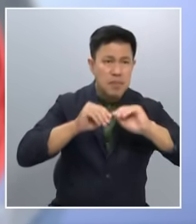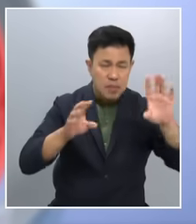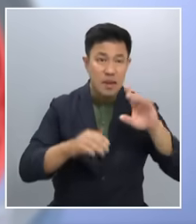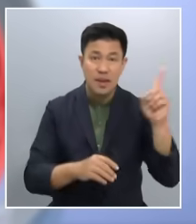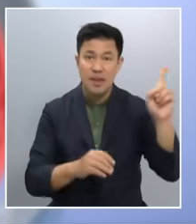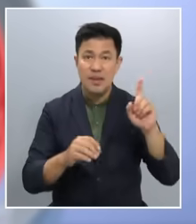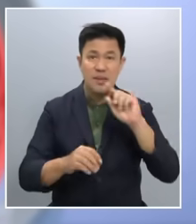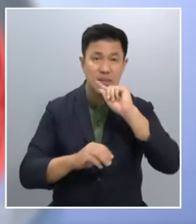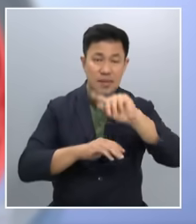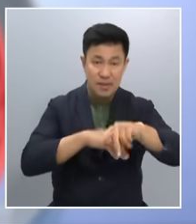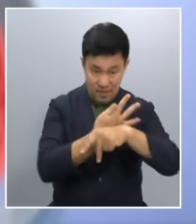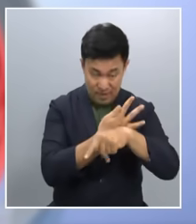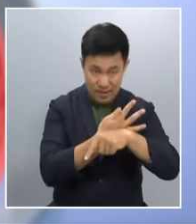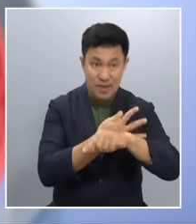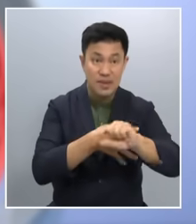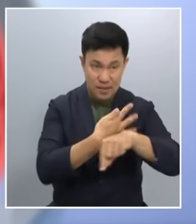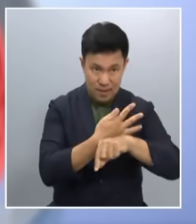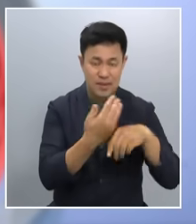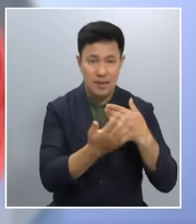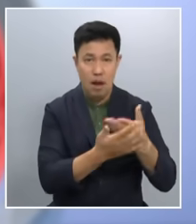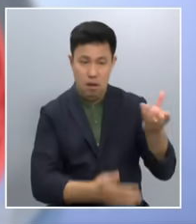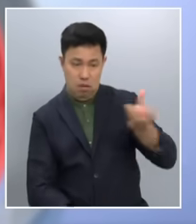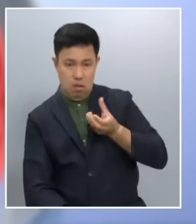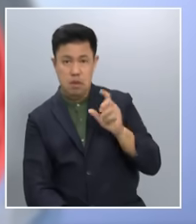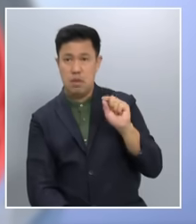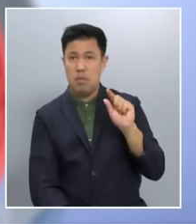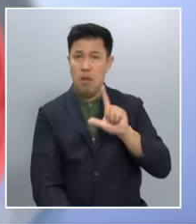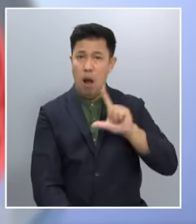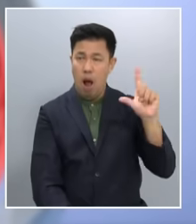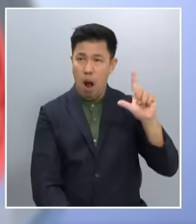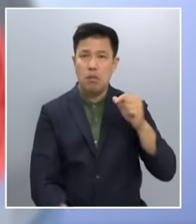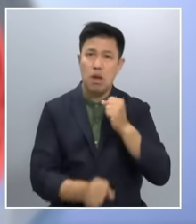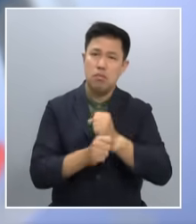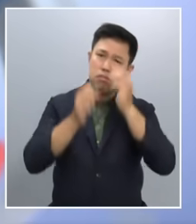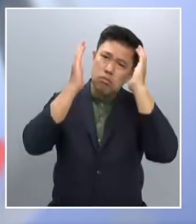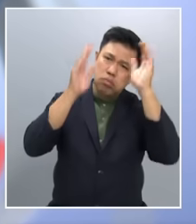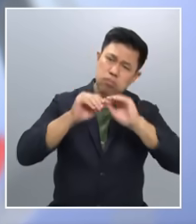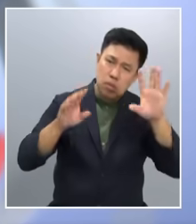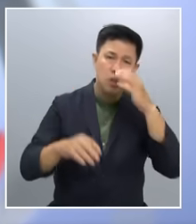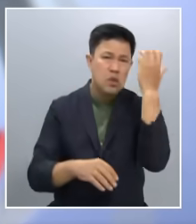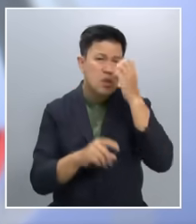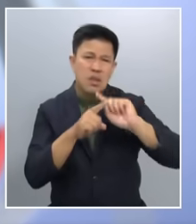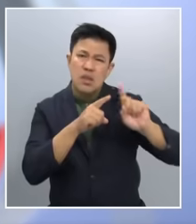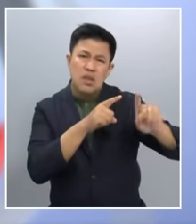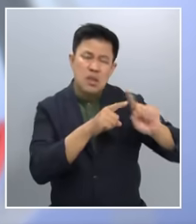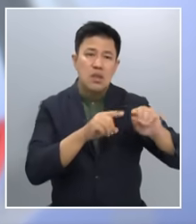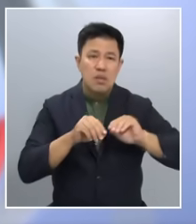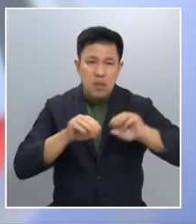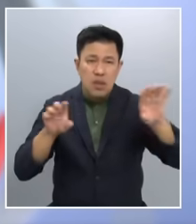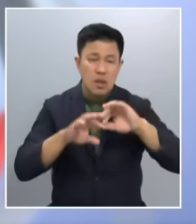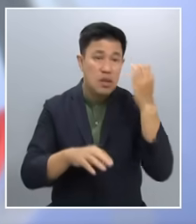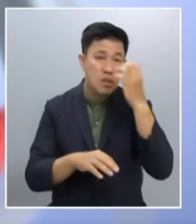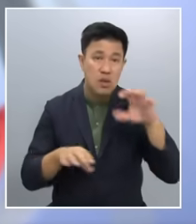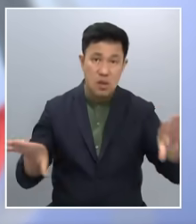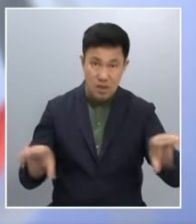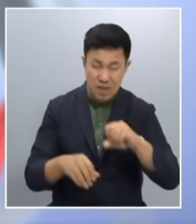ก็มีการเสนอเงินมาให้เอง20ล้านเป็นค่าไปทำ PR ต่างๆนานาไปออกรายการนู่นรายการใดนี้รายการผลกระแสเป็นราย